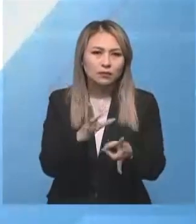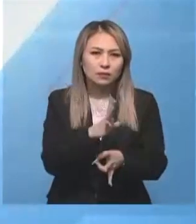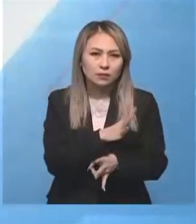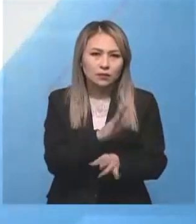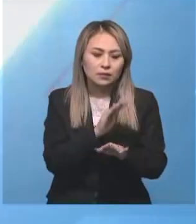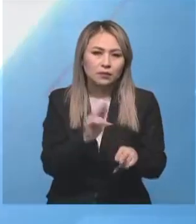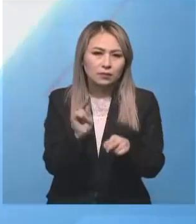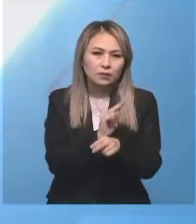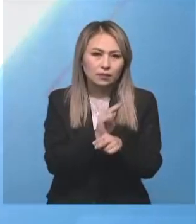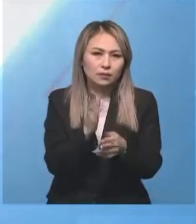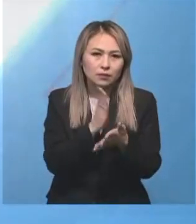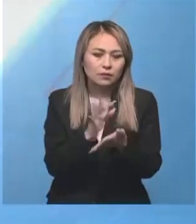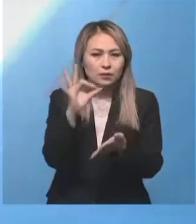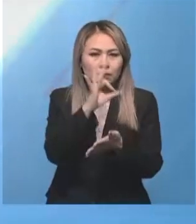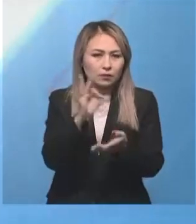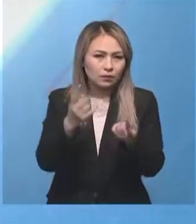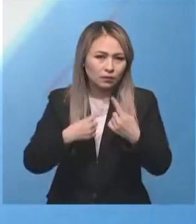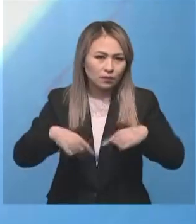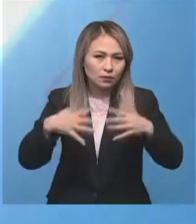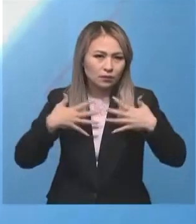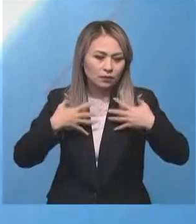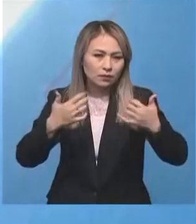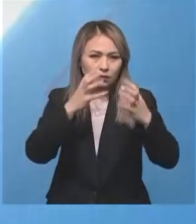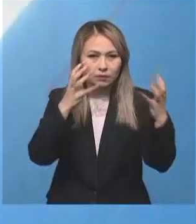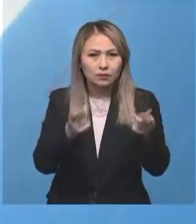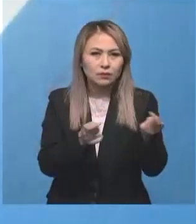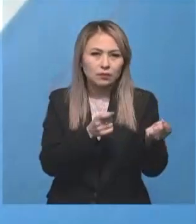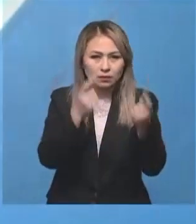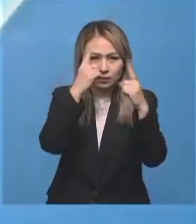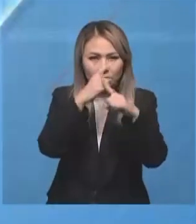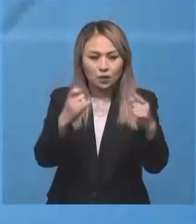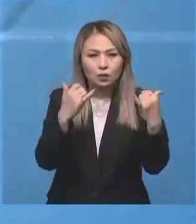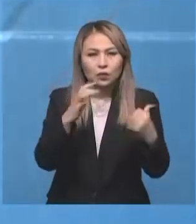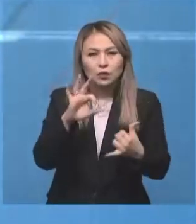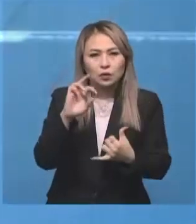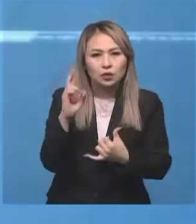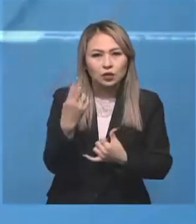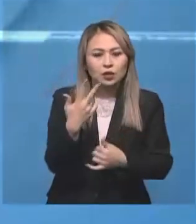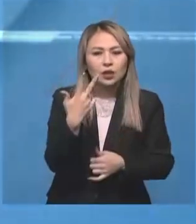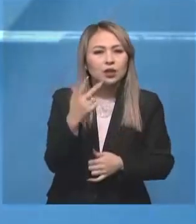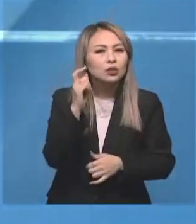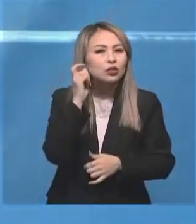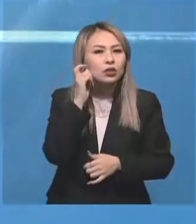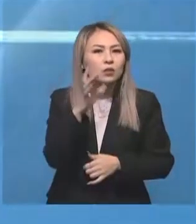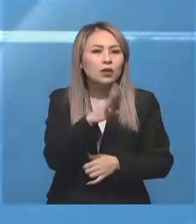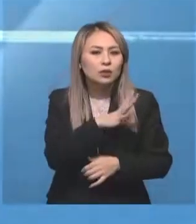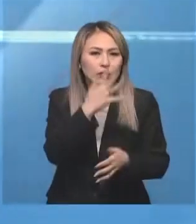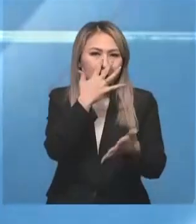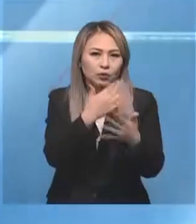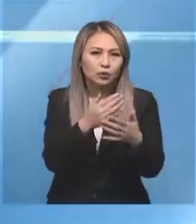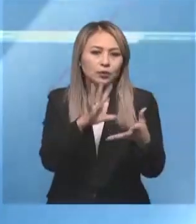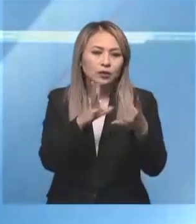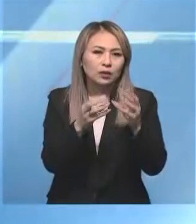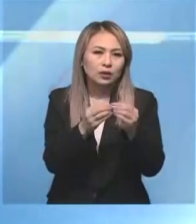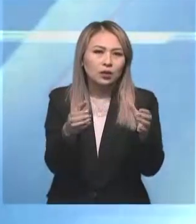алған бүлдіршін ем-дом қабылдап жатыр. Бұл туралы қоғамдық денсаулық сақтау басқармасы хабарлады. Бүгін әлеуметтік желілерде 3 жасар баланы